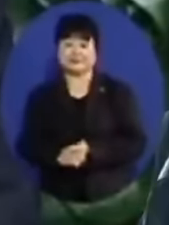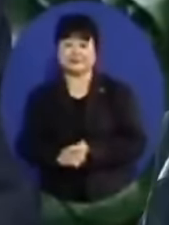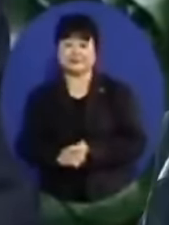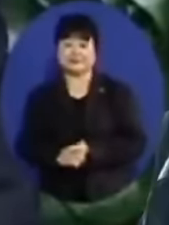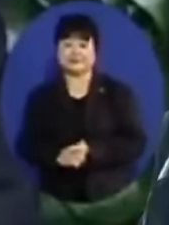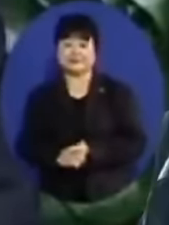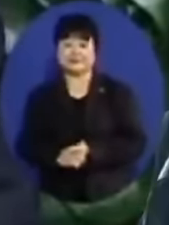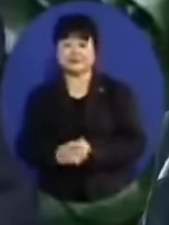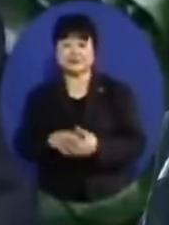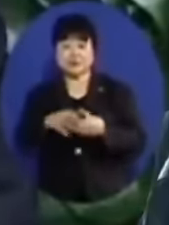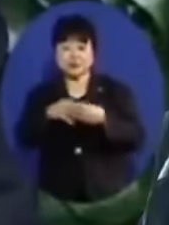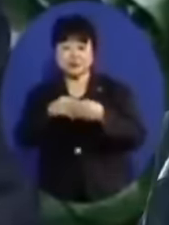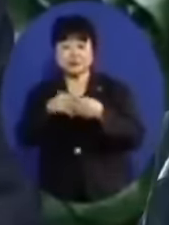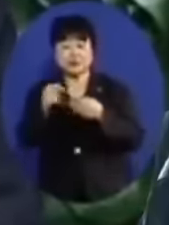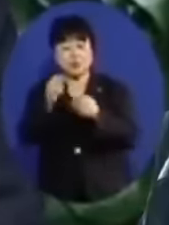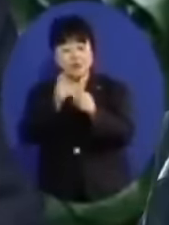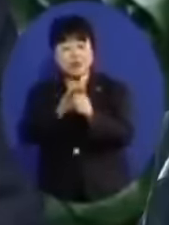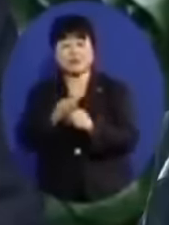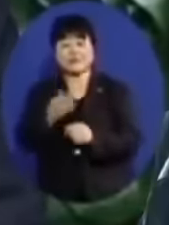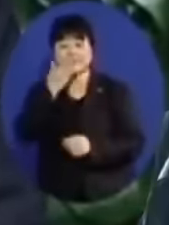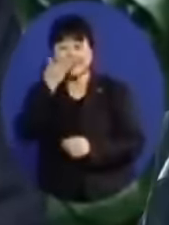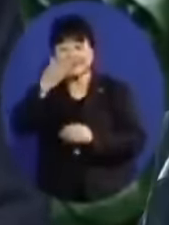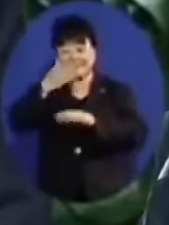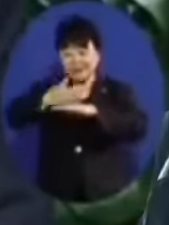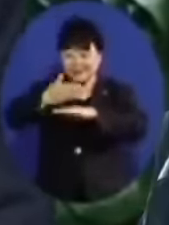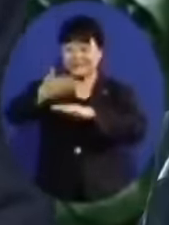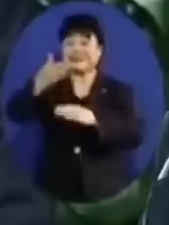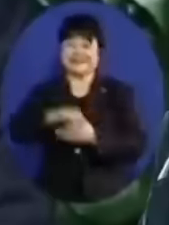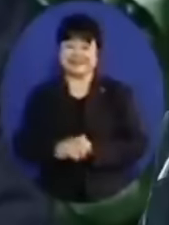손목구락만 하면 놀려줘도 Thank you, 감사합니다.